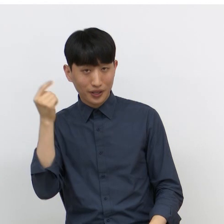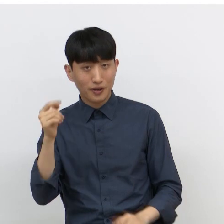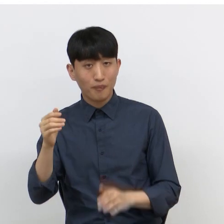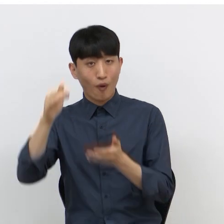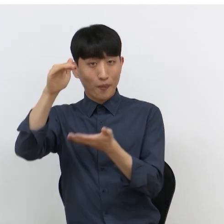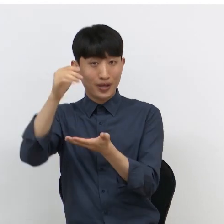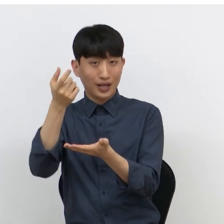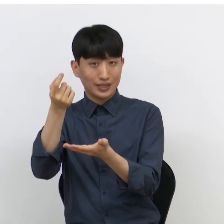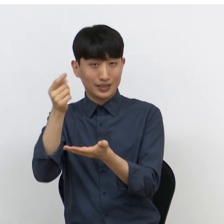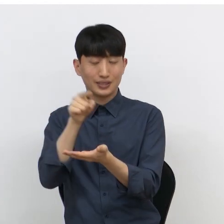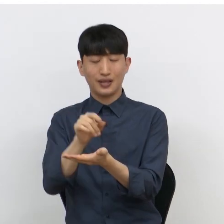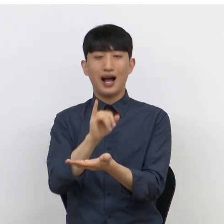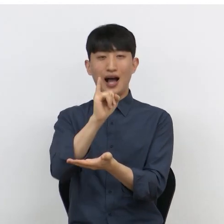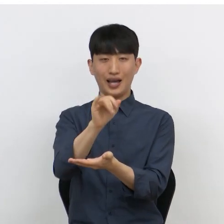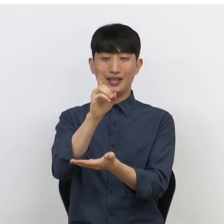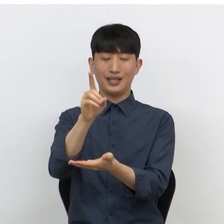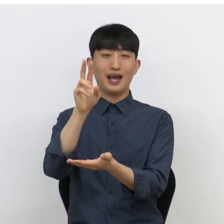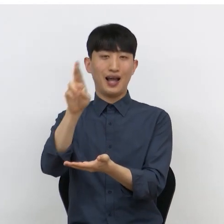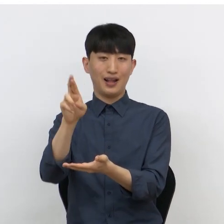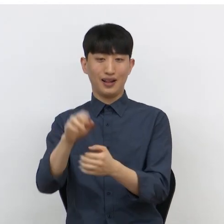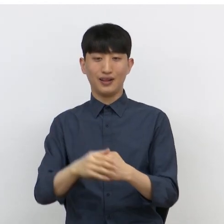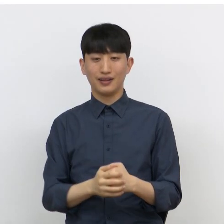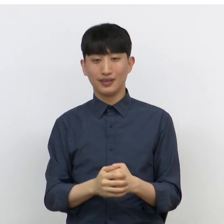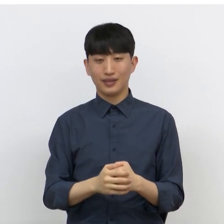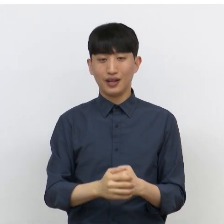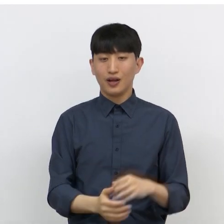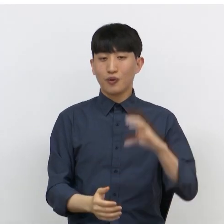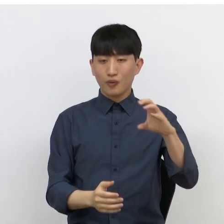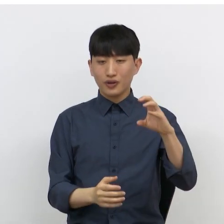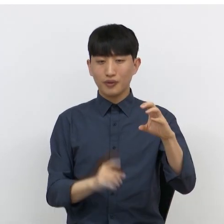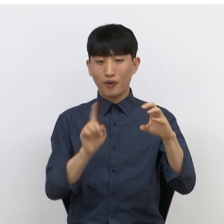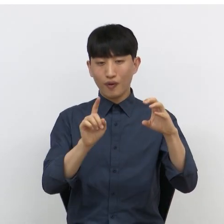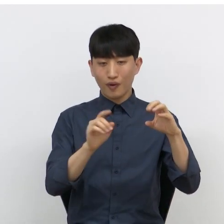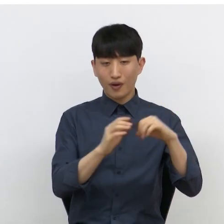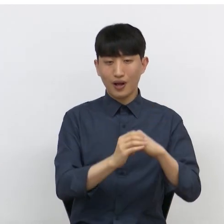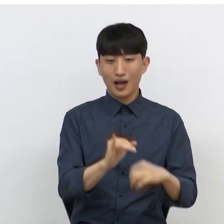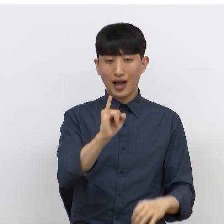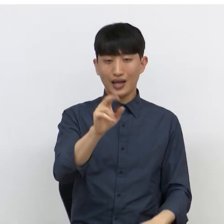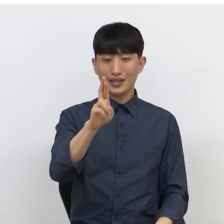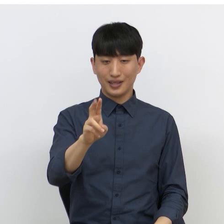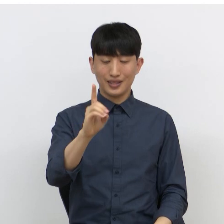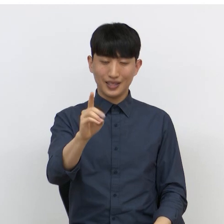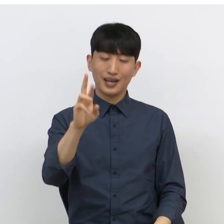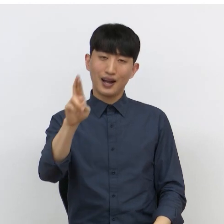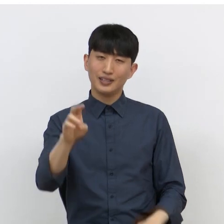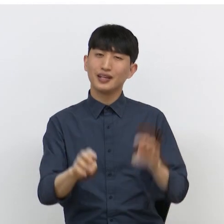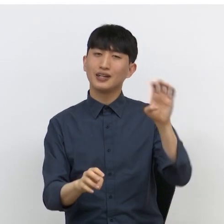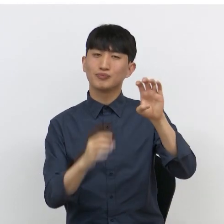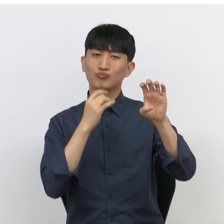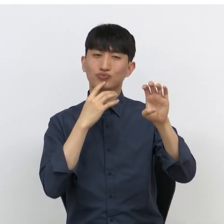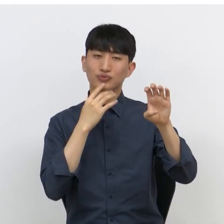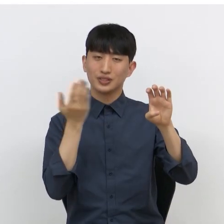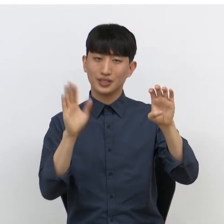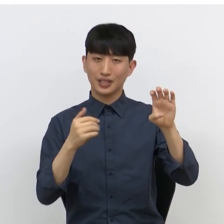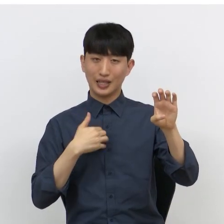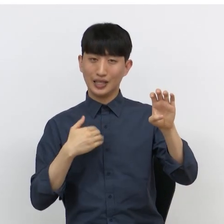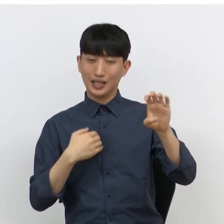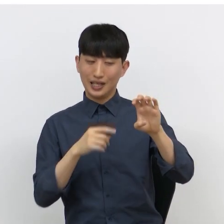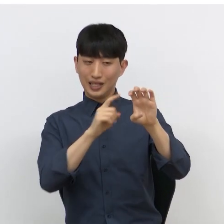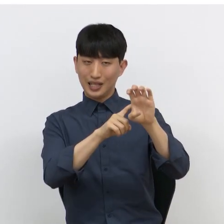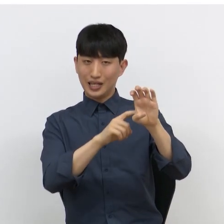바로 IDR입니다. 코클리아에서는 IDR이 40밖에 안 돼 있어요. 그런데 저는 이 경우를 약 45나 50